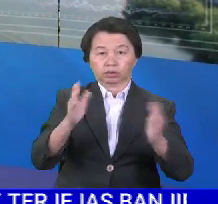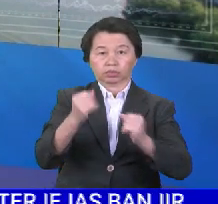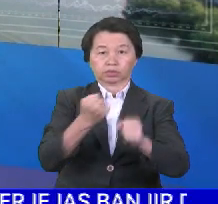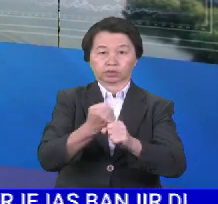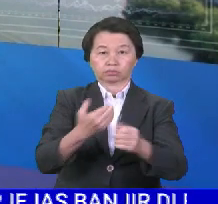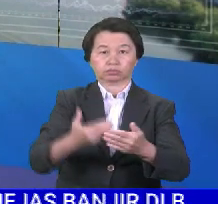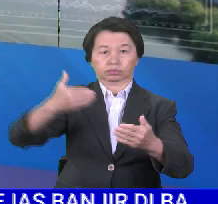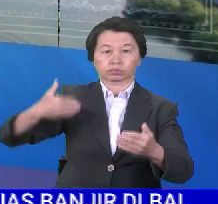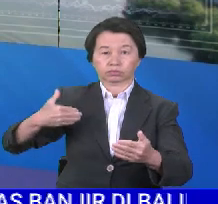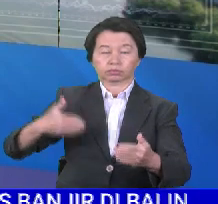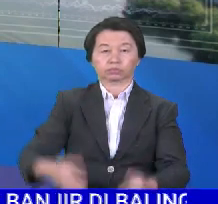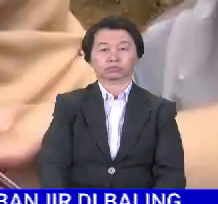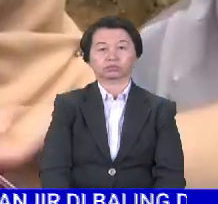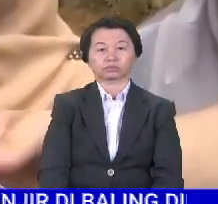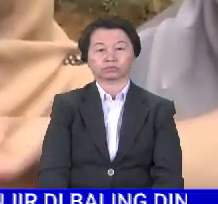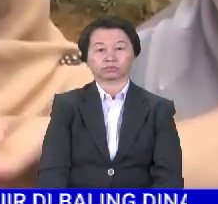tahun sebelumnya.